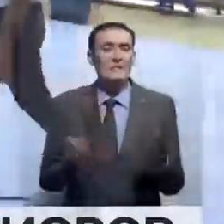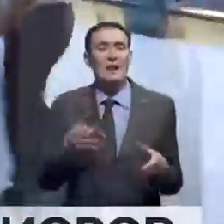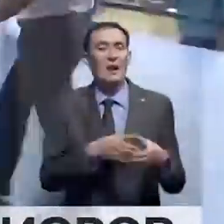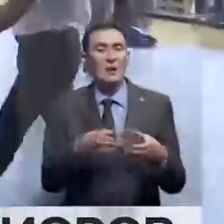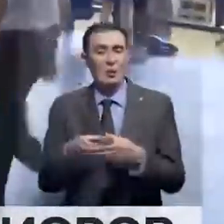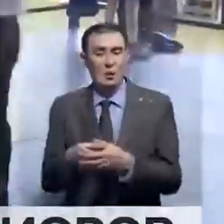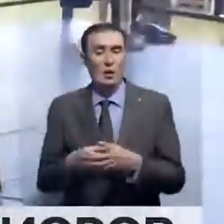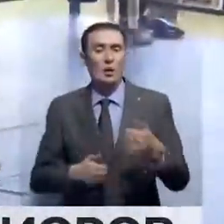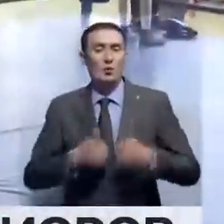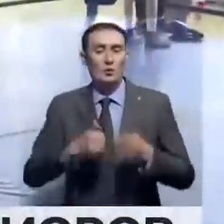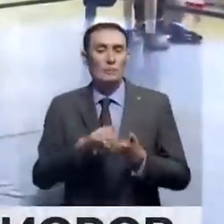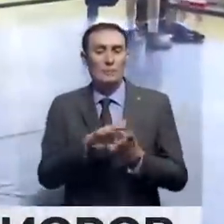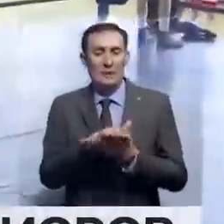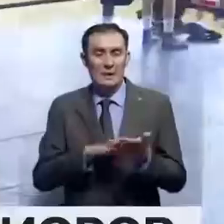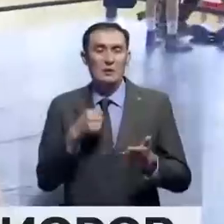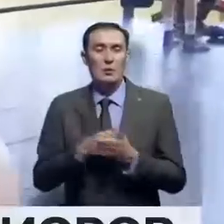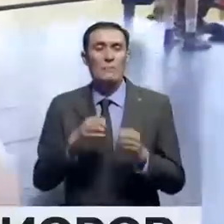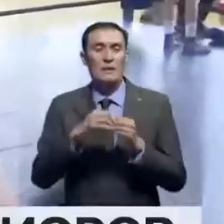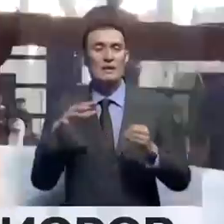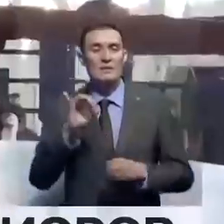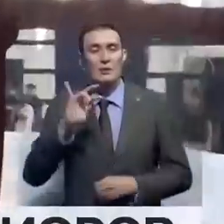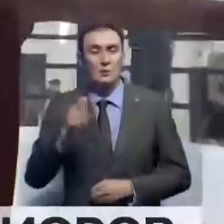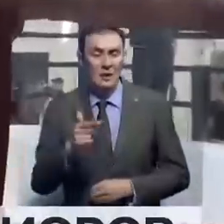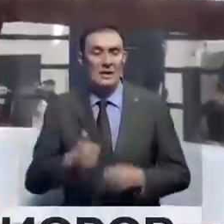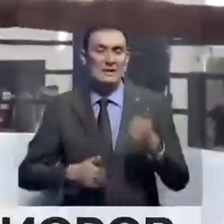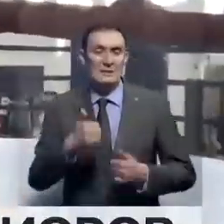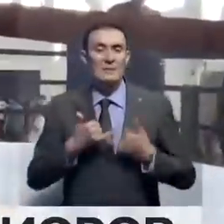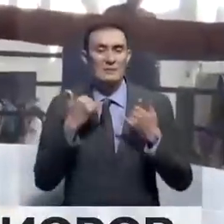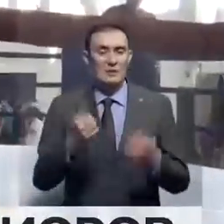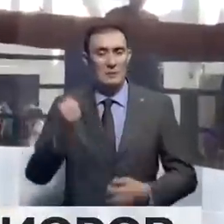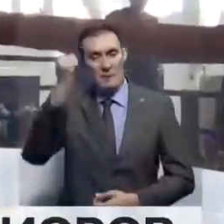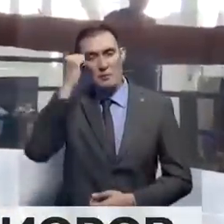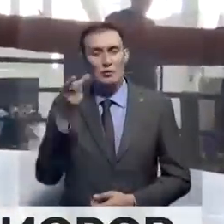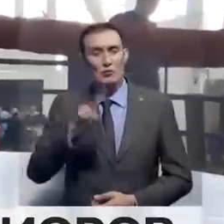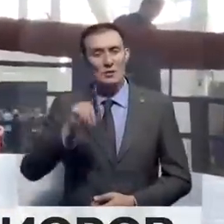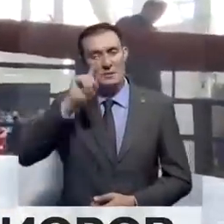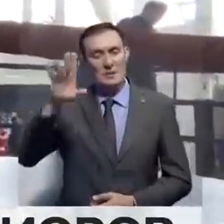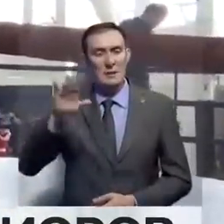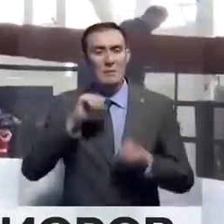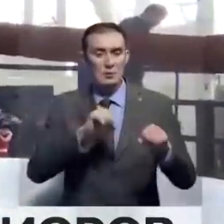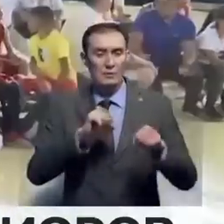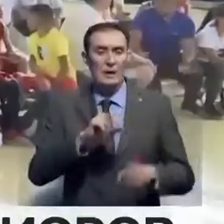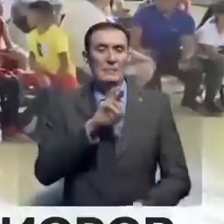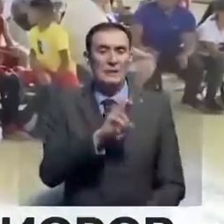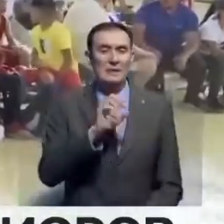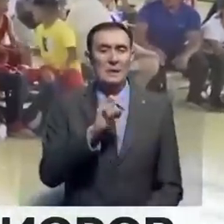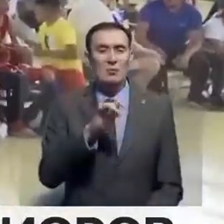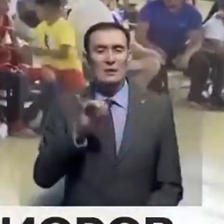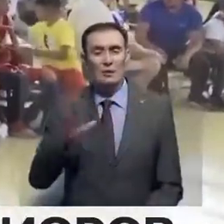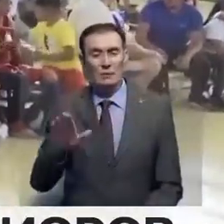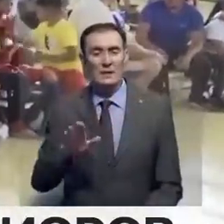весовых категориях турнир продлится до 15 июня соревнования посвящены памяти двух именитых боксёров